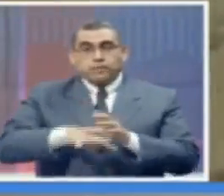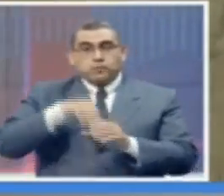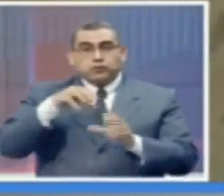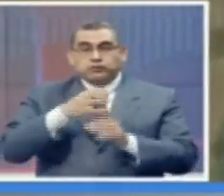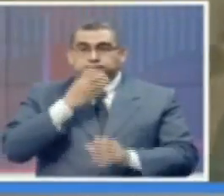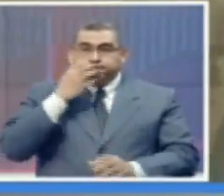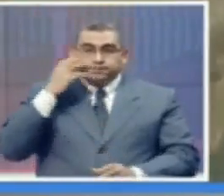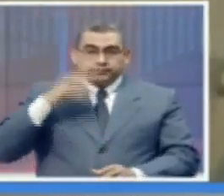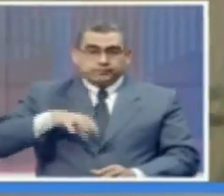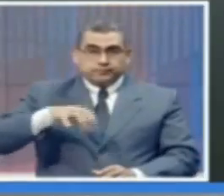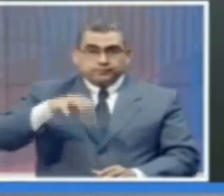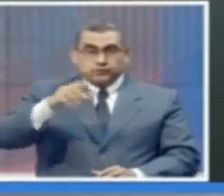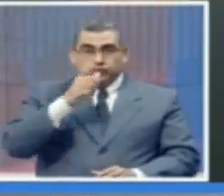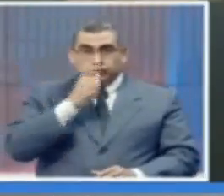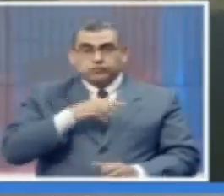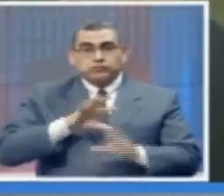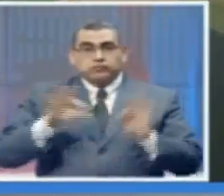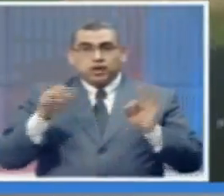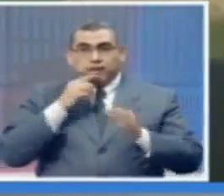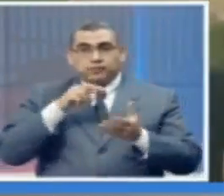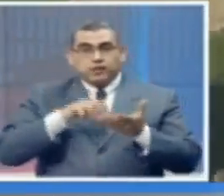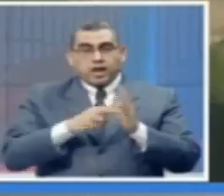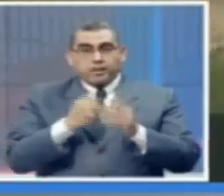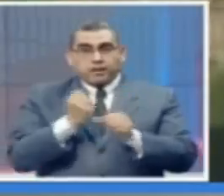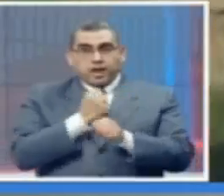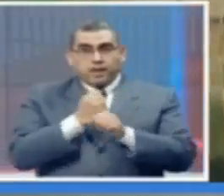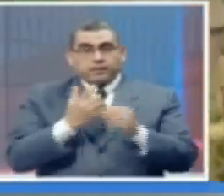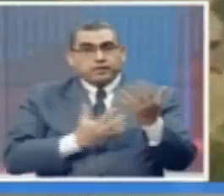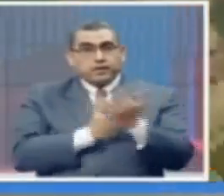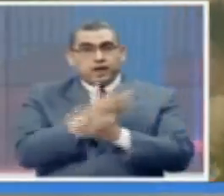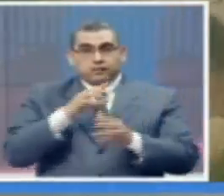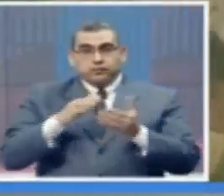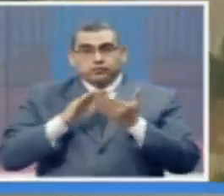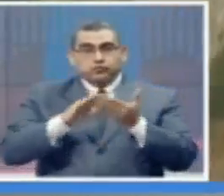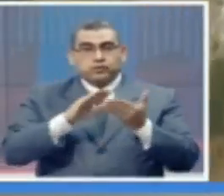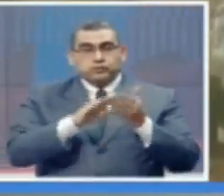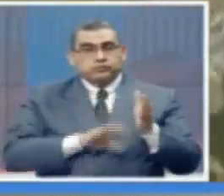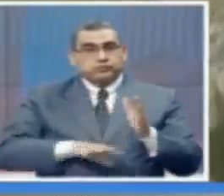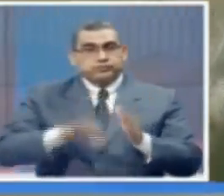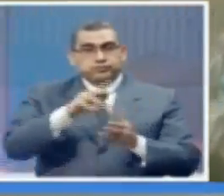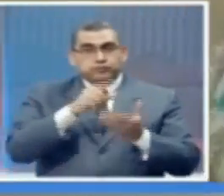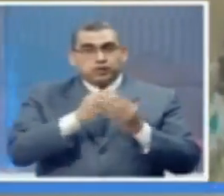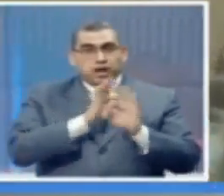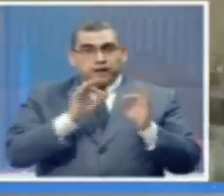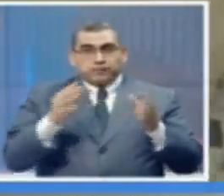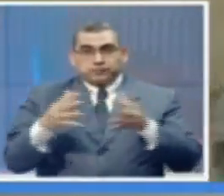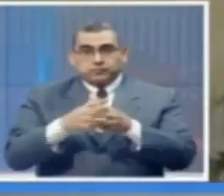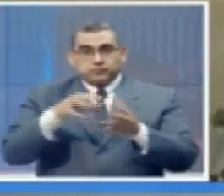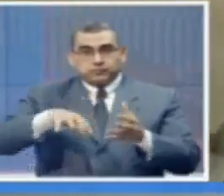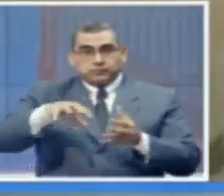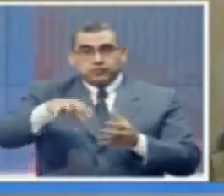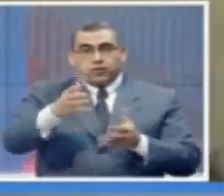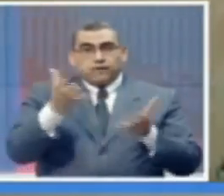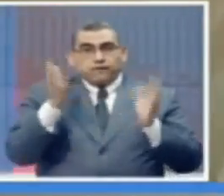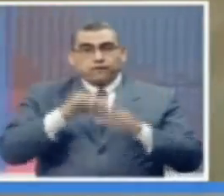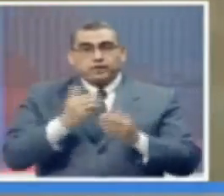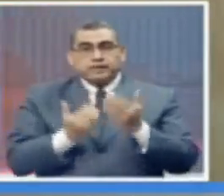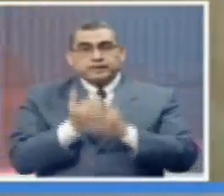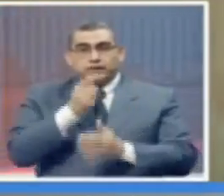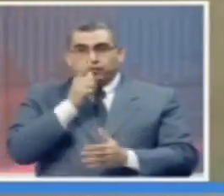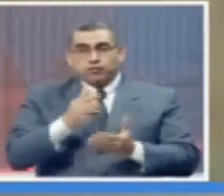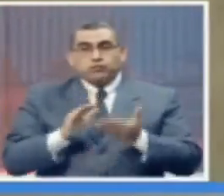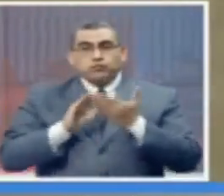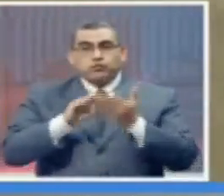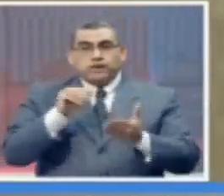تسهل حركة تنقل المواطنين والتجارة، وتخدم المشروعات التنموية والتجمعات العمرانية الجديدة،